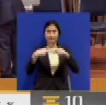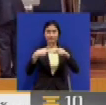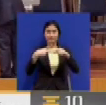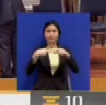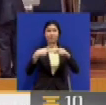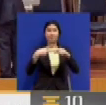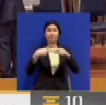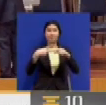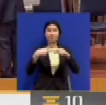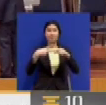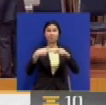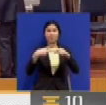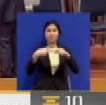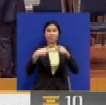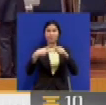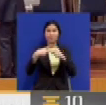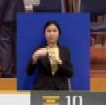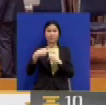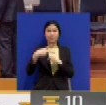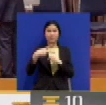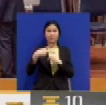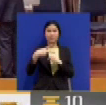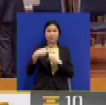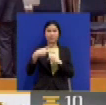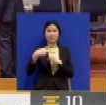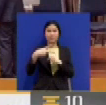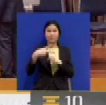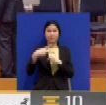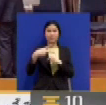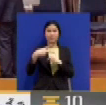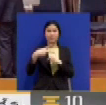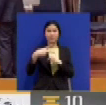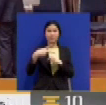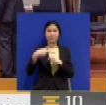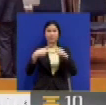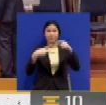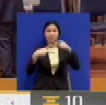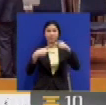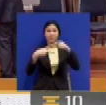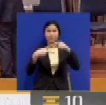เนื้อเนี่ยไม่ใช่เนื้อสันสเต็กธรรมดานะเนื้อลายหินอ่อนอ่ะ ซูเปอร์วากิวอ่ะ เ